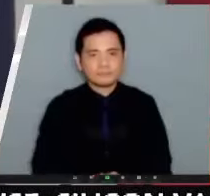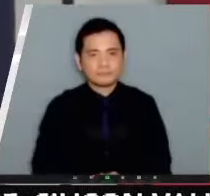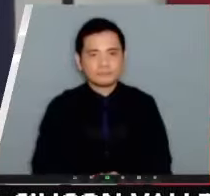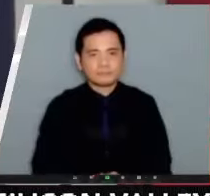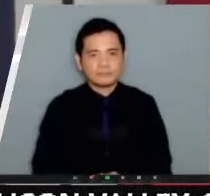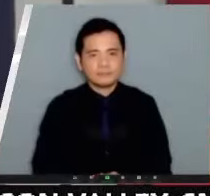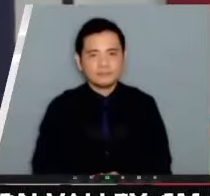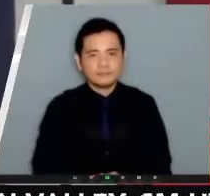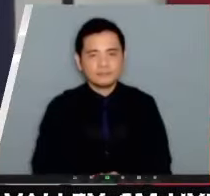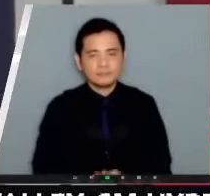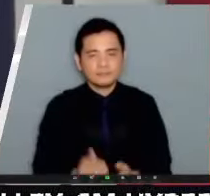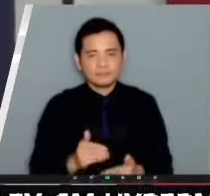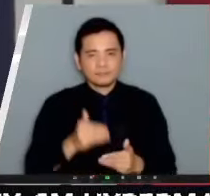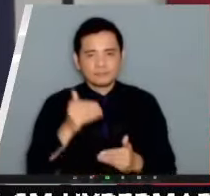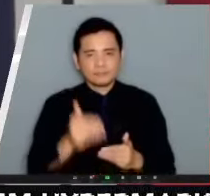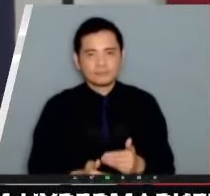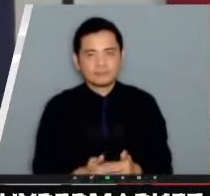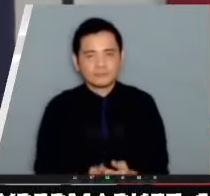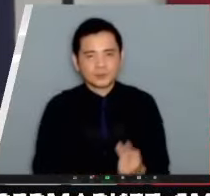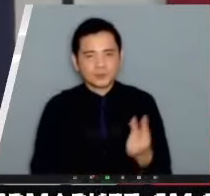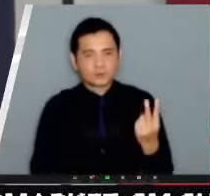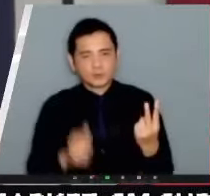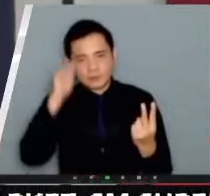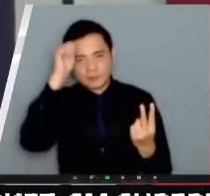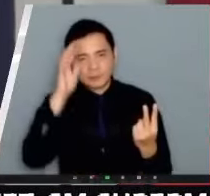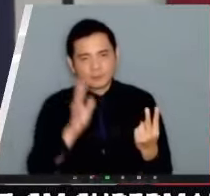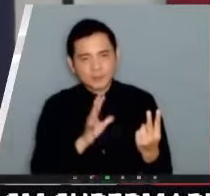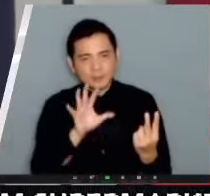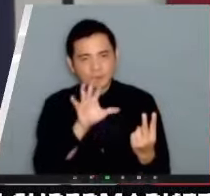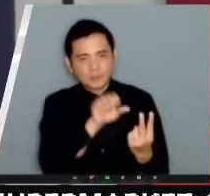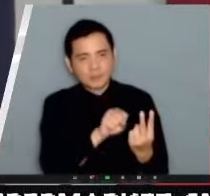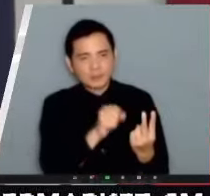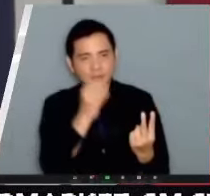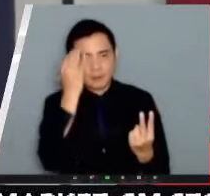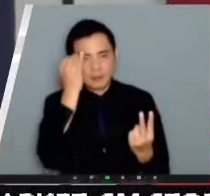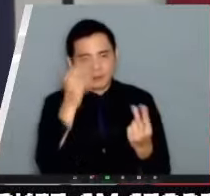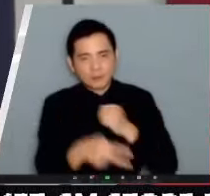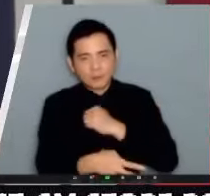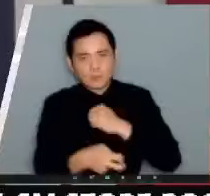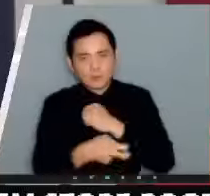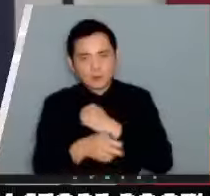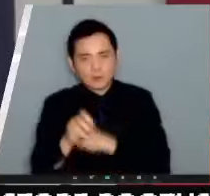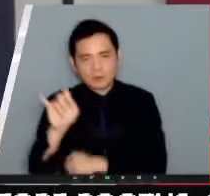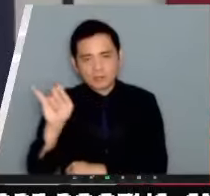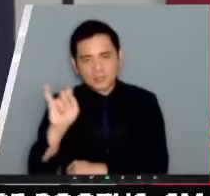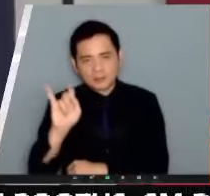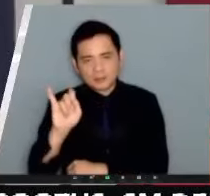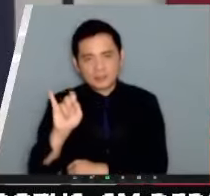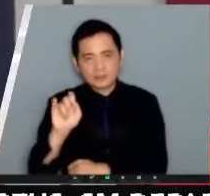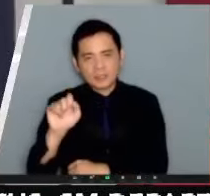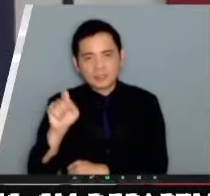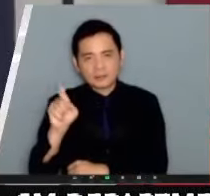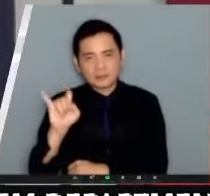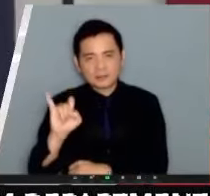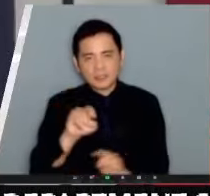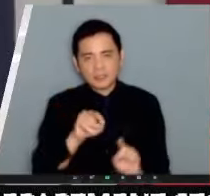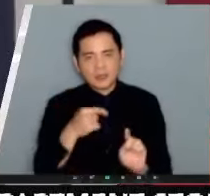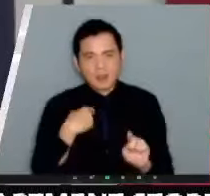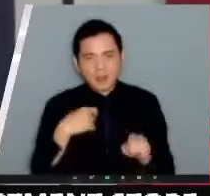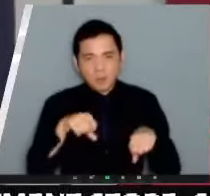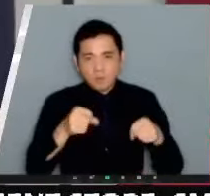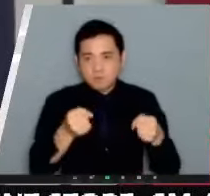sa iba pang balita huli ang dalawang lalaki dahil sa pagtanga a raw ng taxi nagpanggap muna silang pasahero tapos inagaw ang sasakyan sa